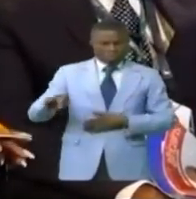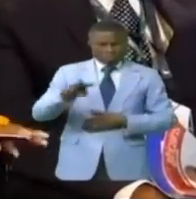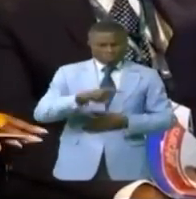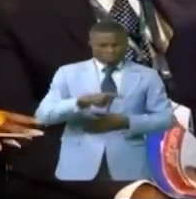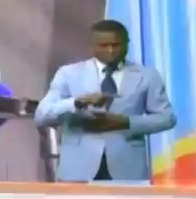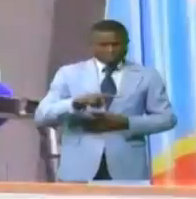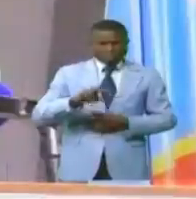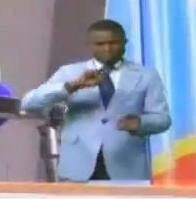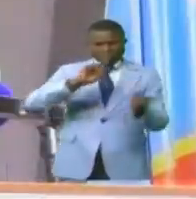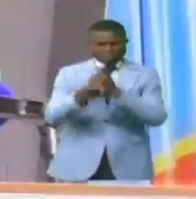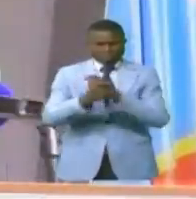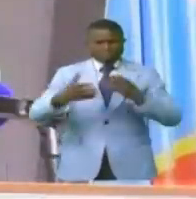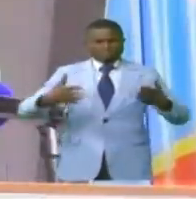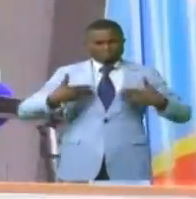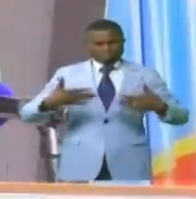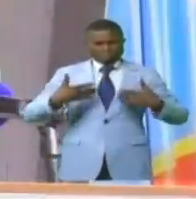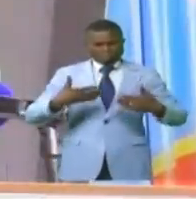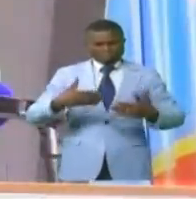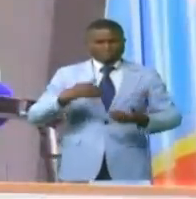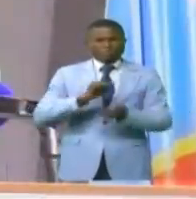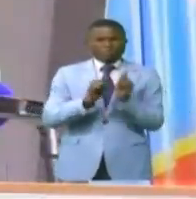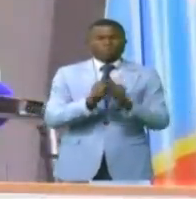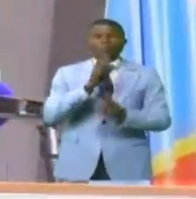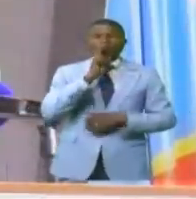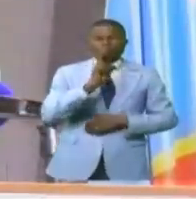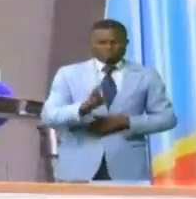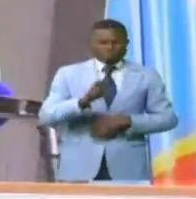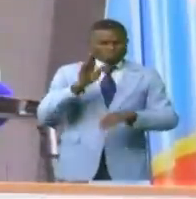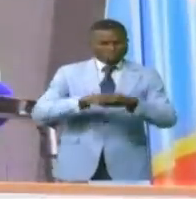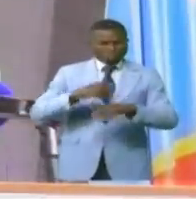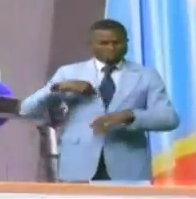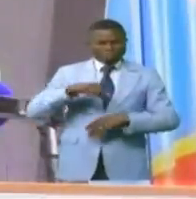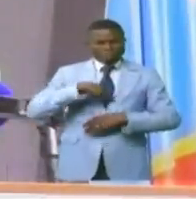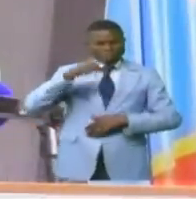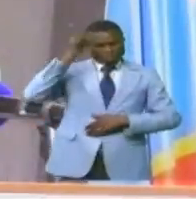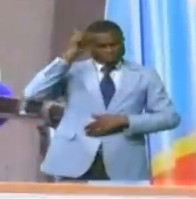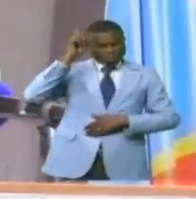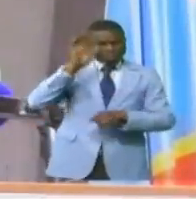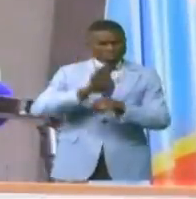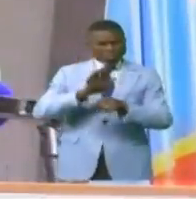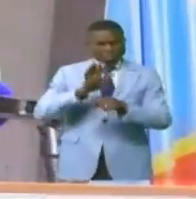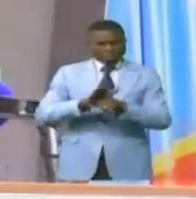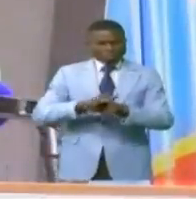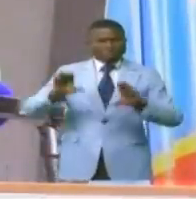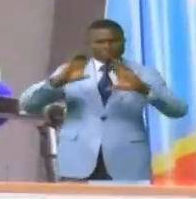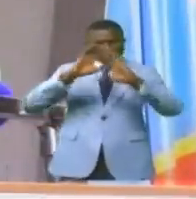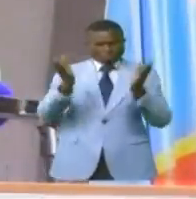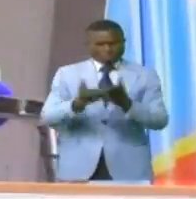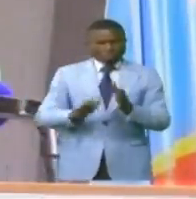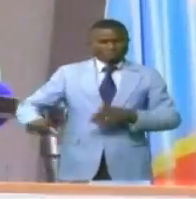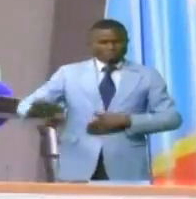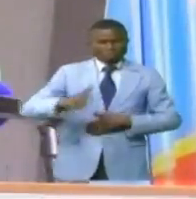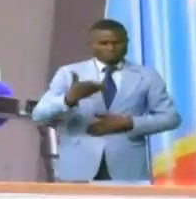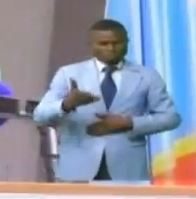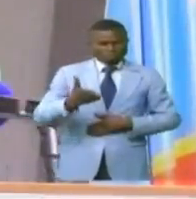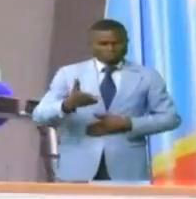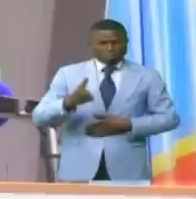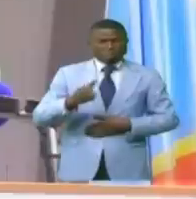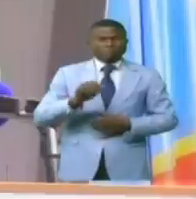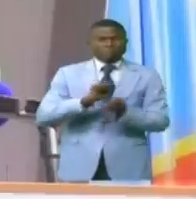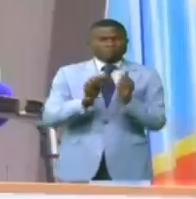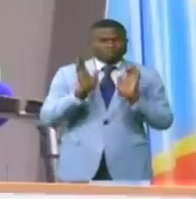les changements climatiques sont une réalité déjà vécue par plusieurs de nos communautés. Leurs effets